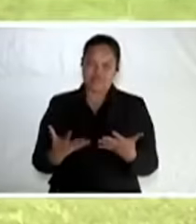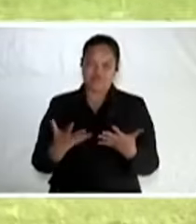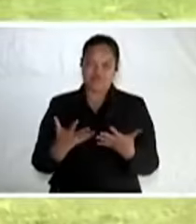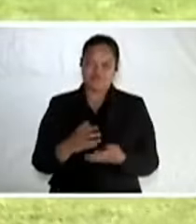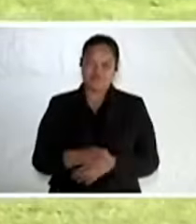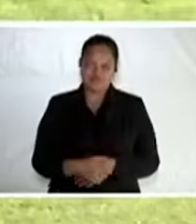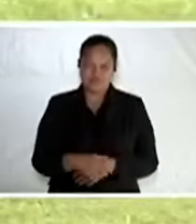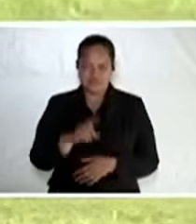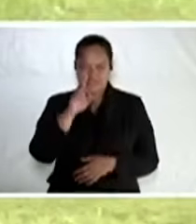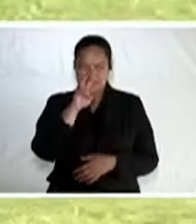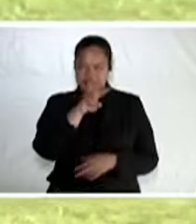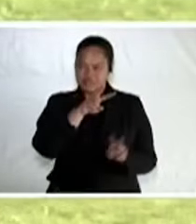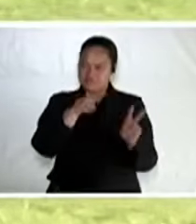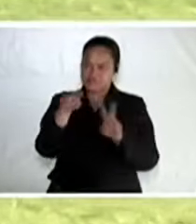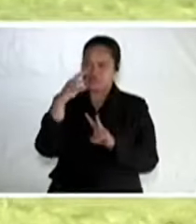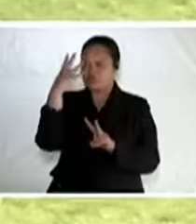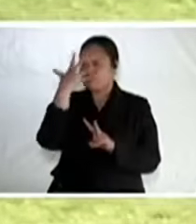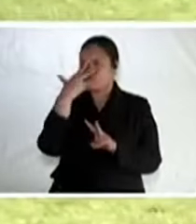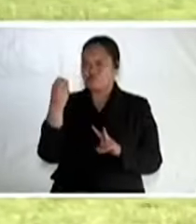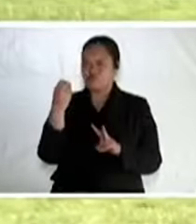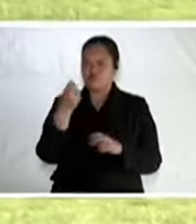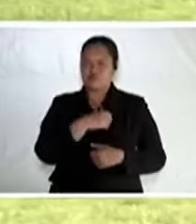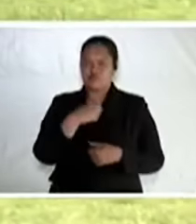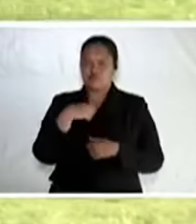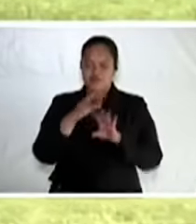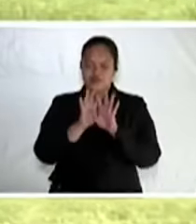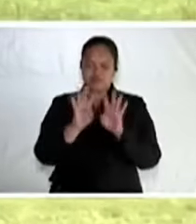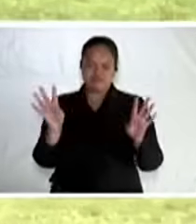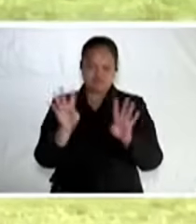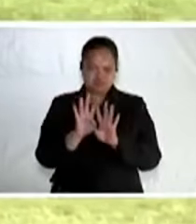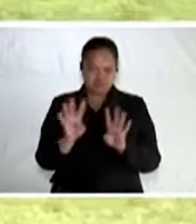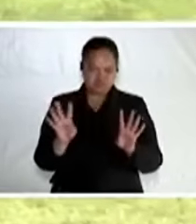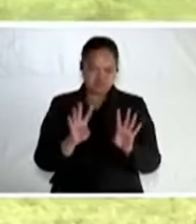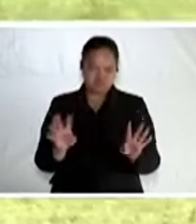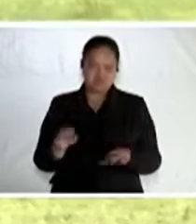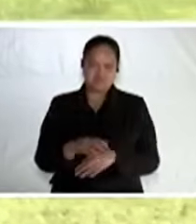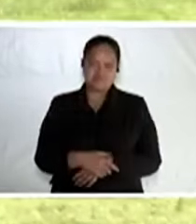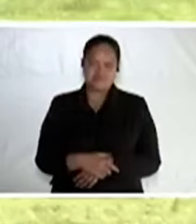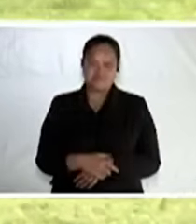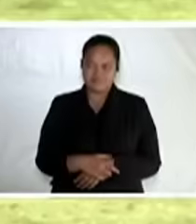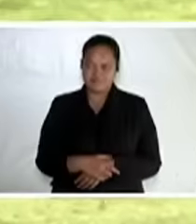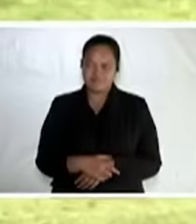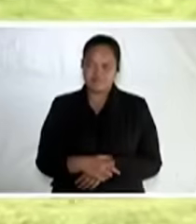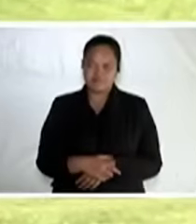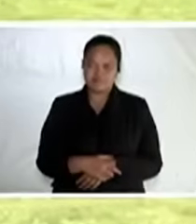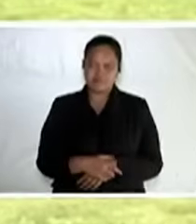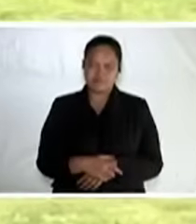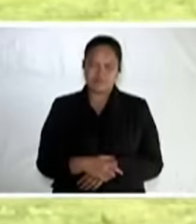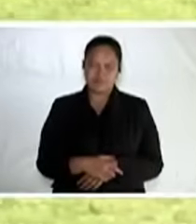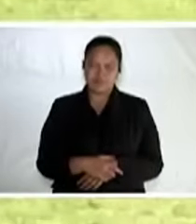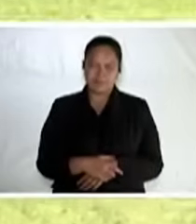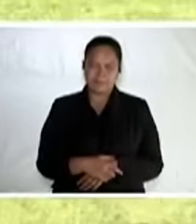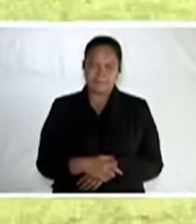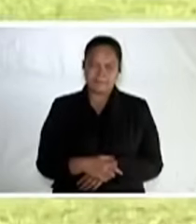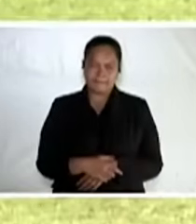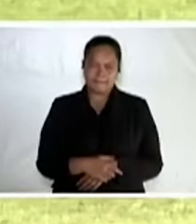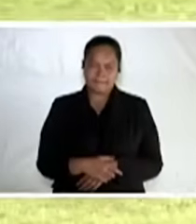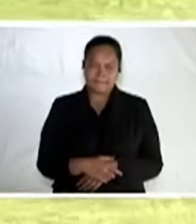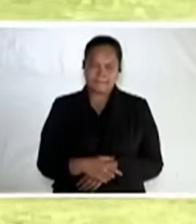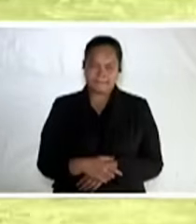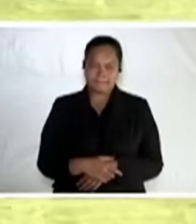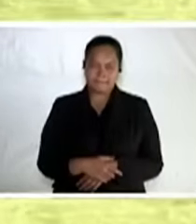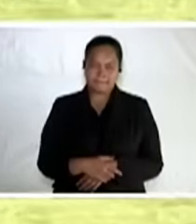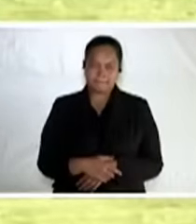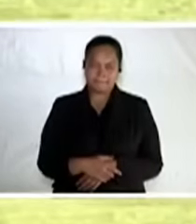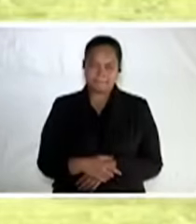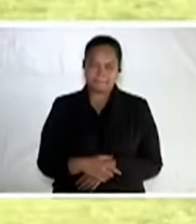है, जिसके बारे में जब हम सुनते हैं लोगों से और हमारे जो सैलानी आते हैं तो बहुत तारीफ़ करते हैं और हमें बहुत फ़ख्र महसूस होता है।